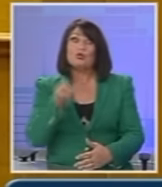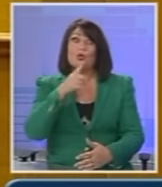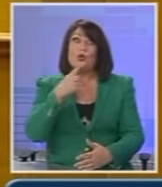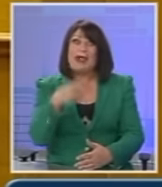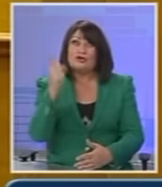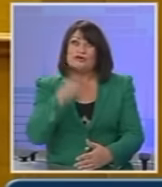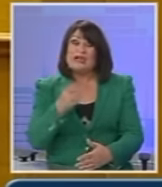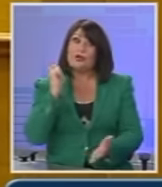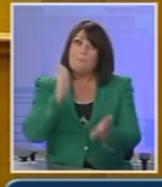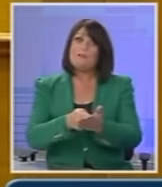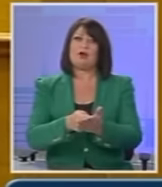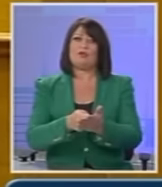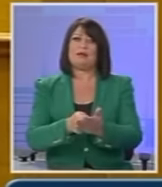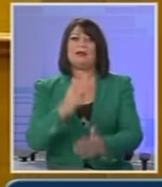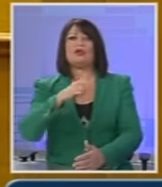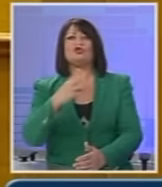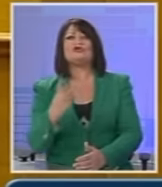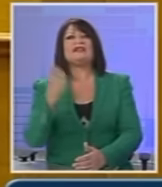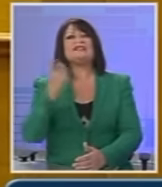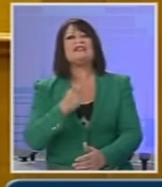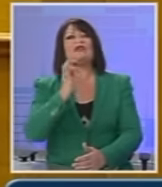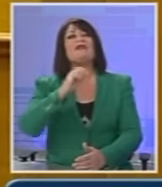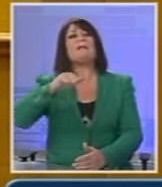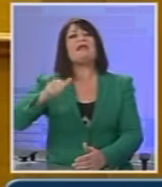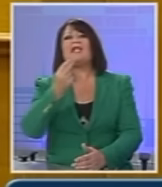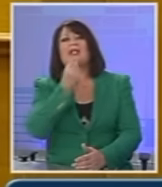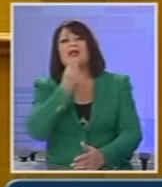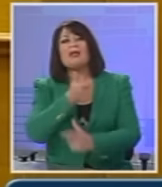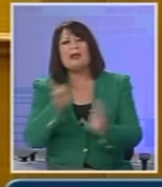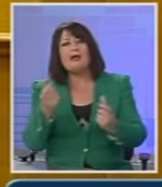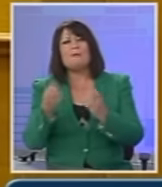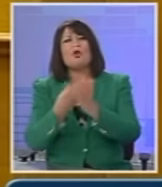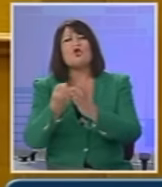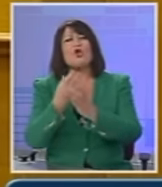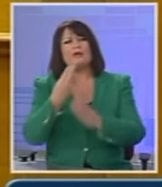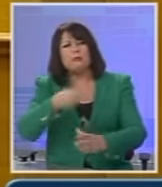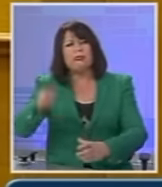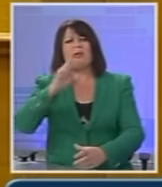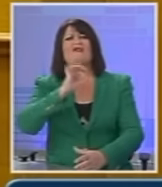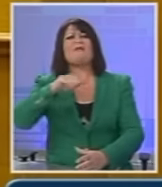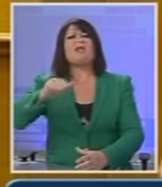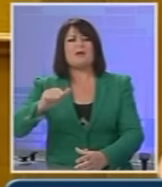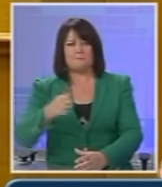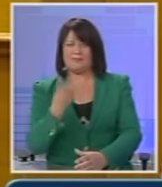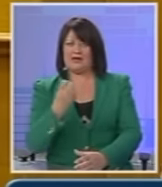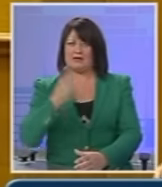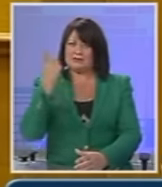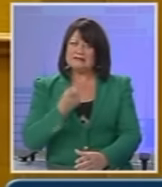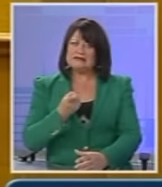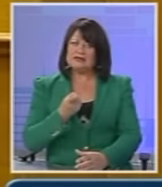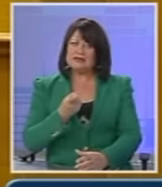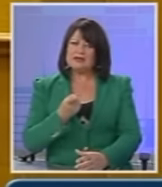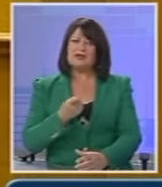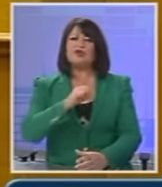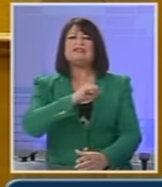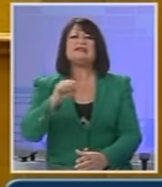χρόνου. Αυξήθηκε στο 23% το ΦΠΑ η εστίαση και σωρία άλλων προϊόντων. Αυξήθηκαν κατά 30% όλες οι συστηρεστές